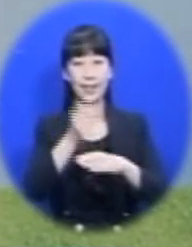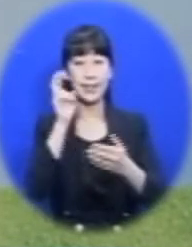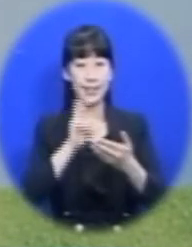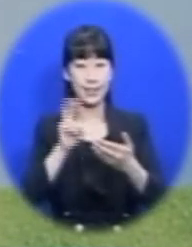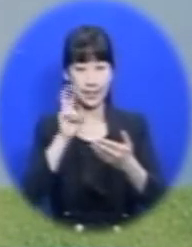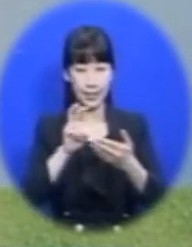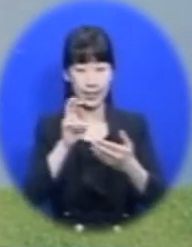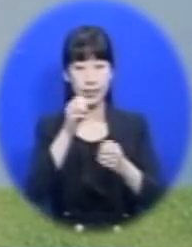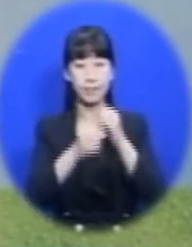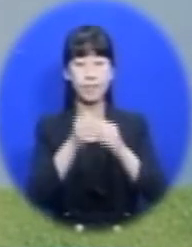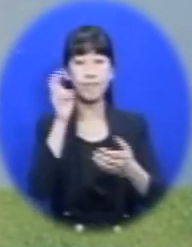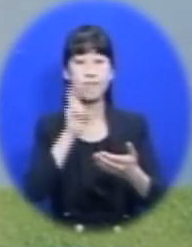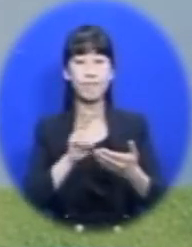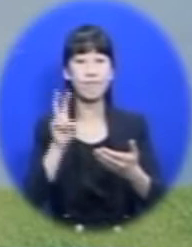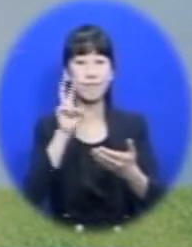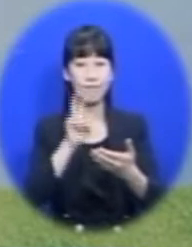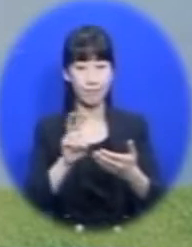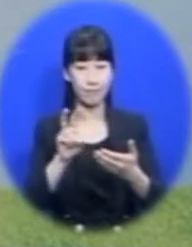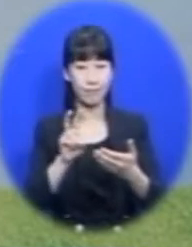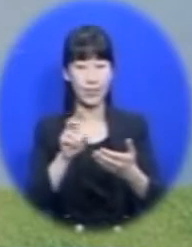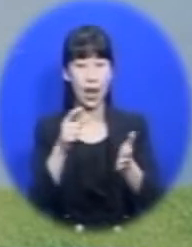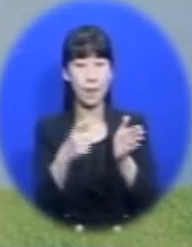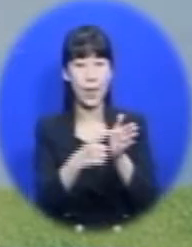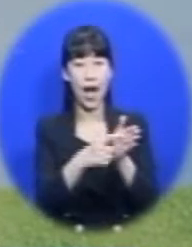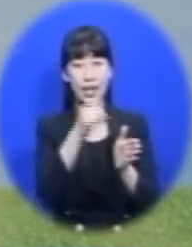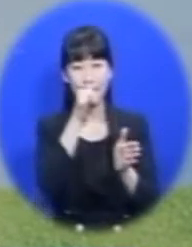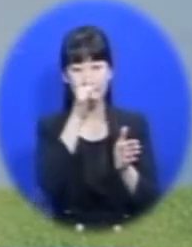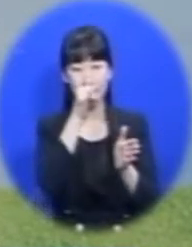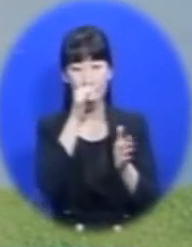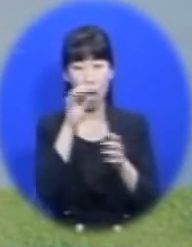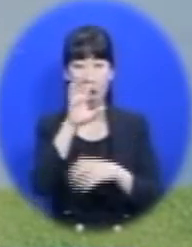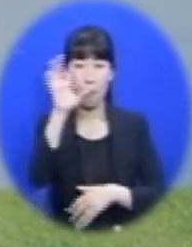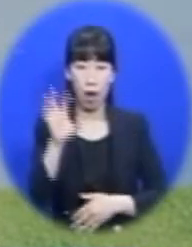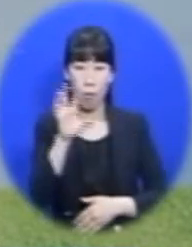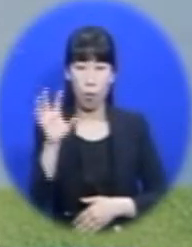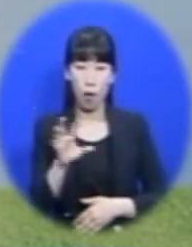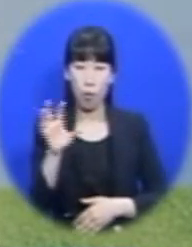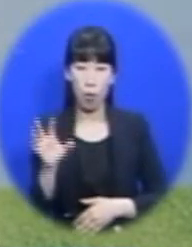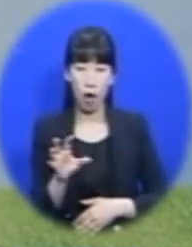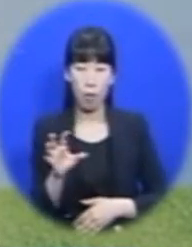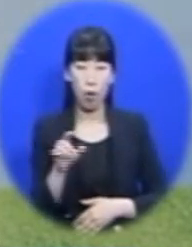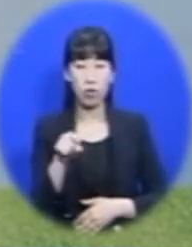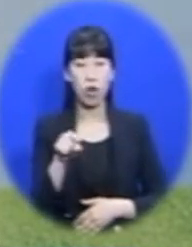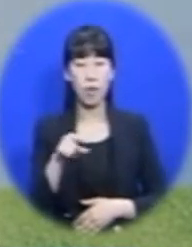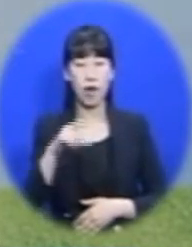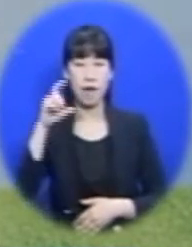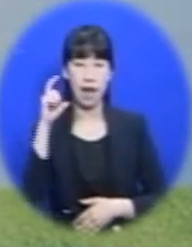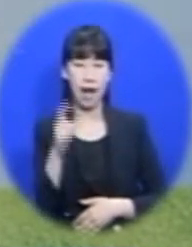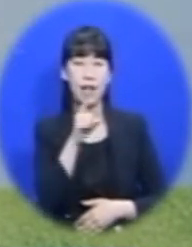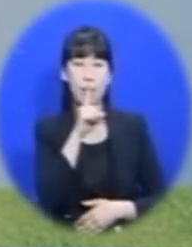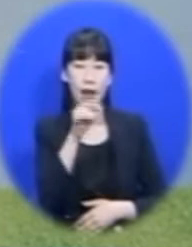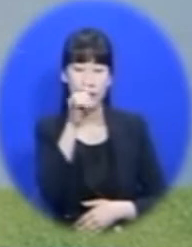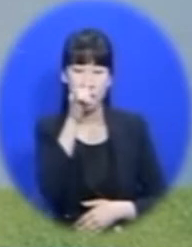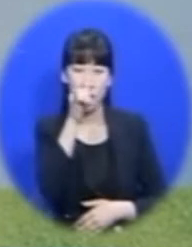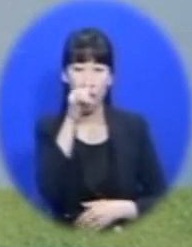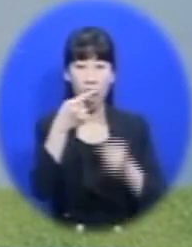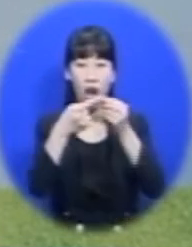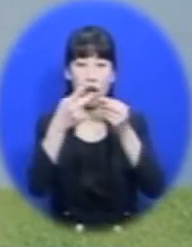시로 찬양하여라. 성경에 이렇게 반복이 나오는 것은 대단한 강조인데 네 번이나 강조가